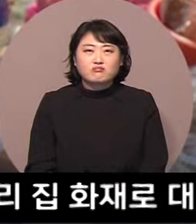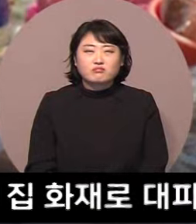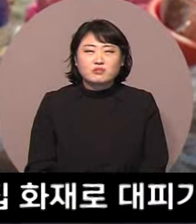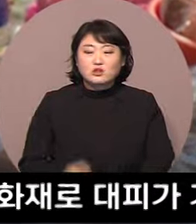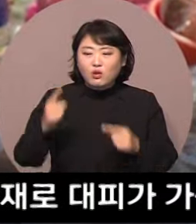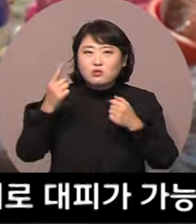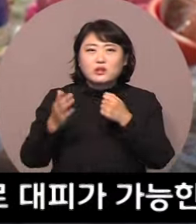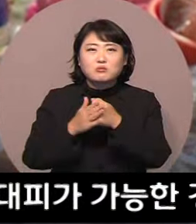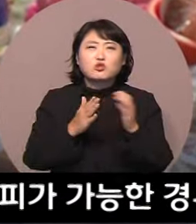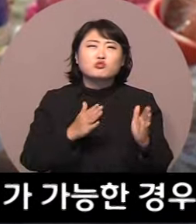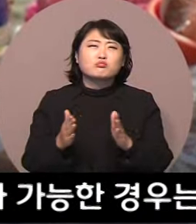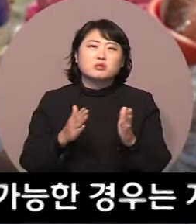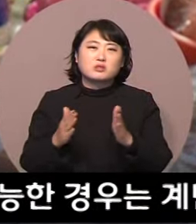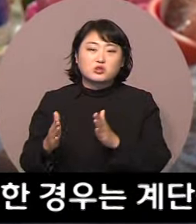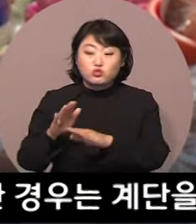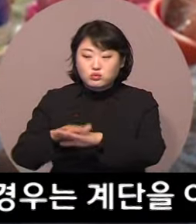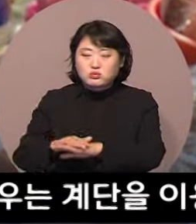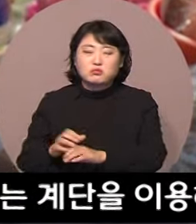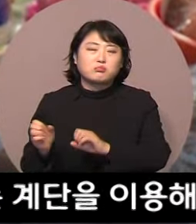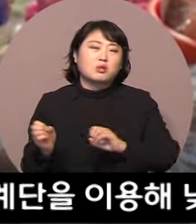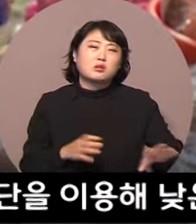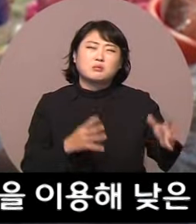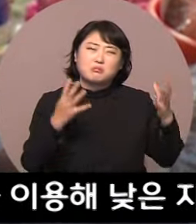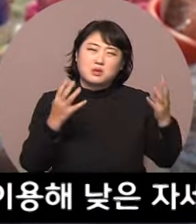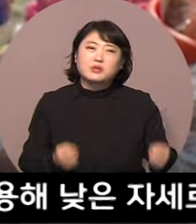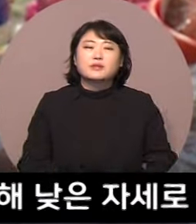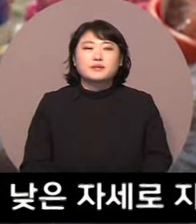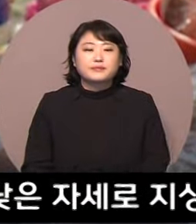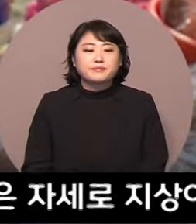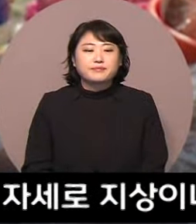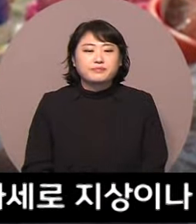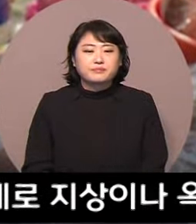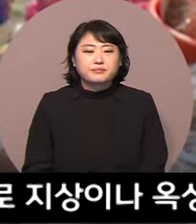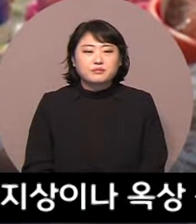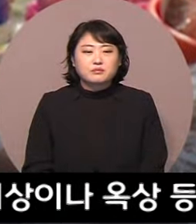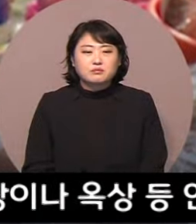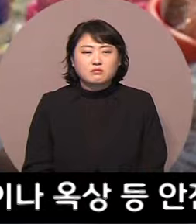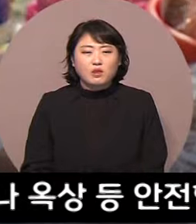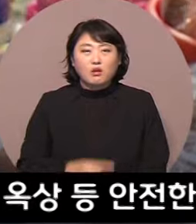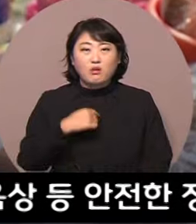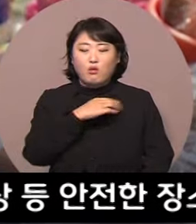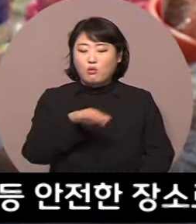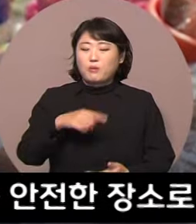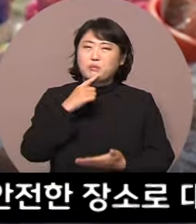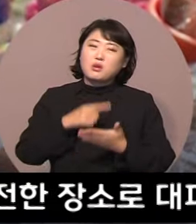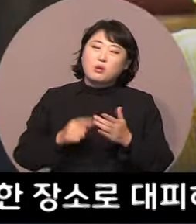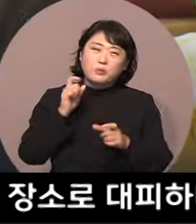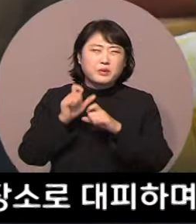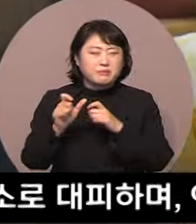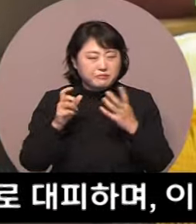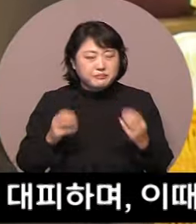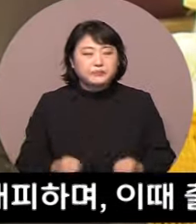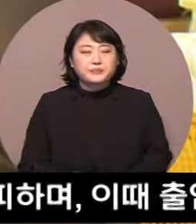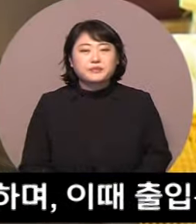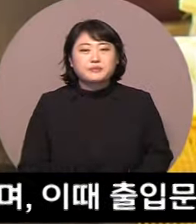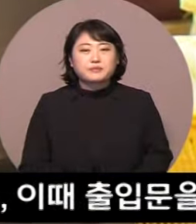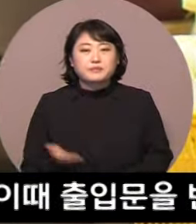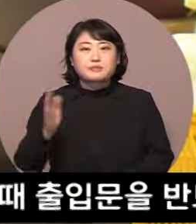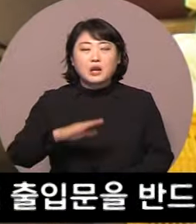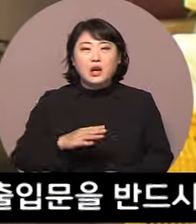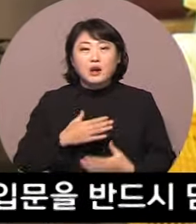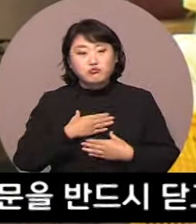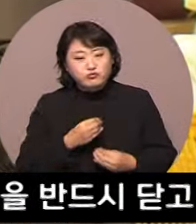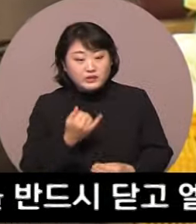안 좋아서 다 버린 거 많아요. 그래가지고 우리도 지금 피해자인데 고민이 많아요. 그래도